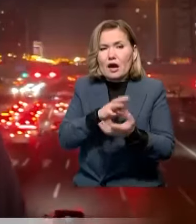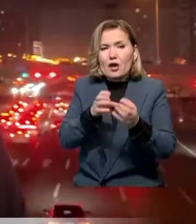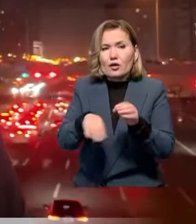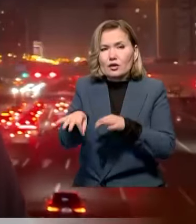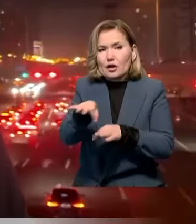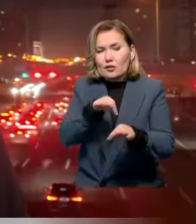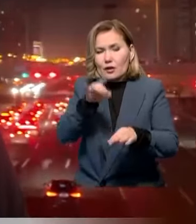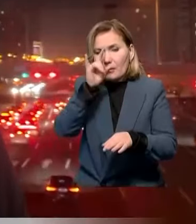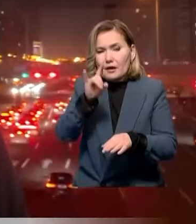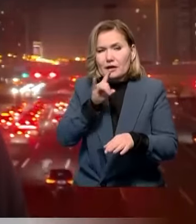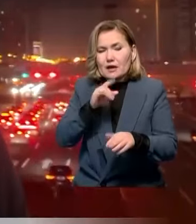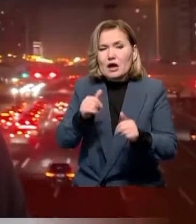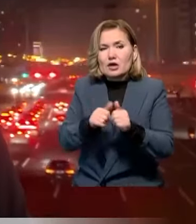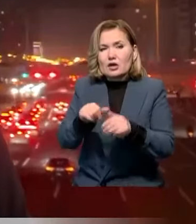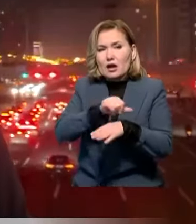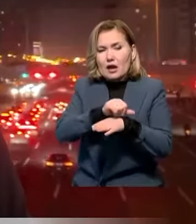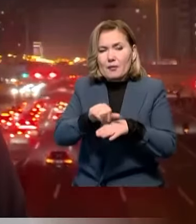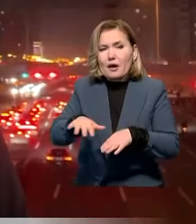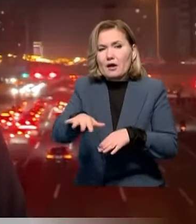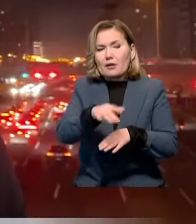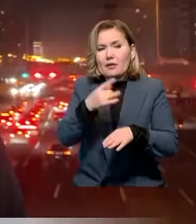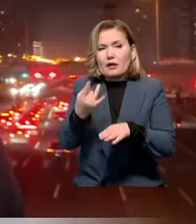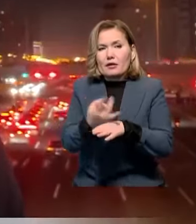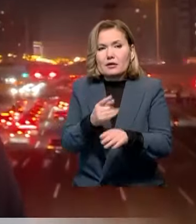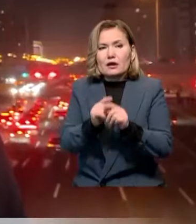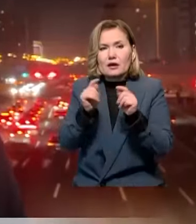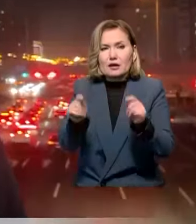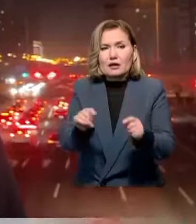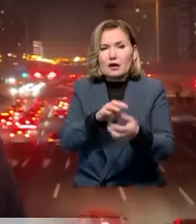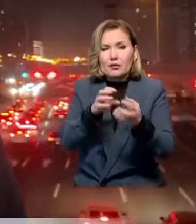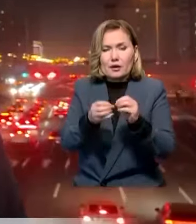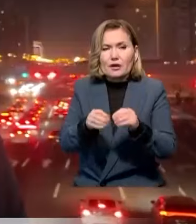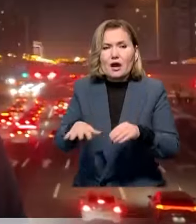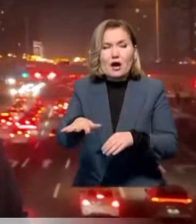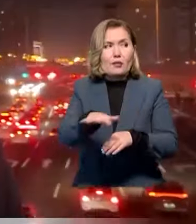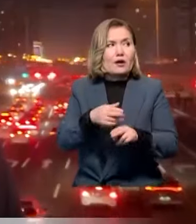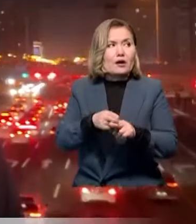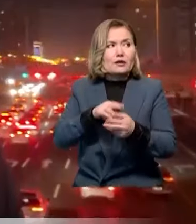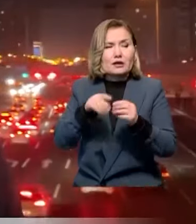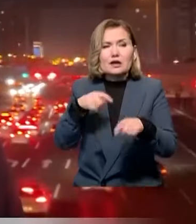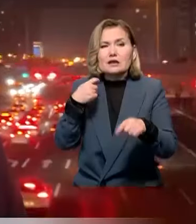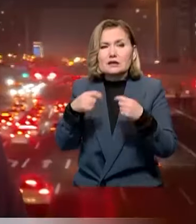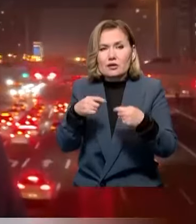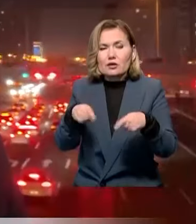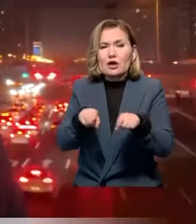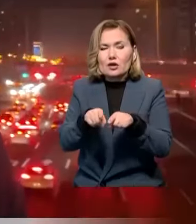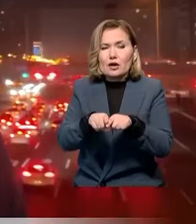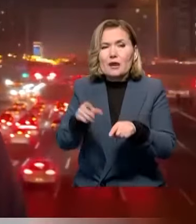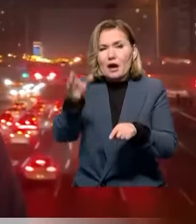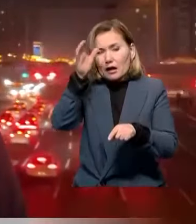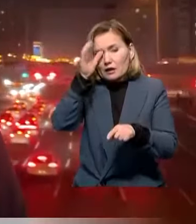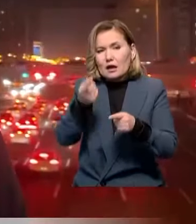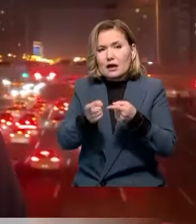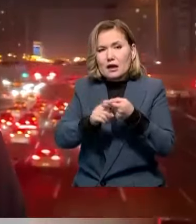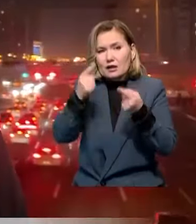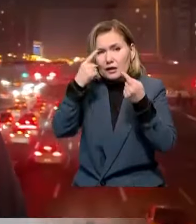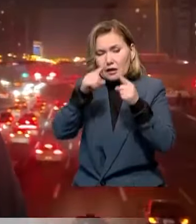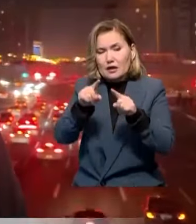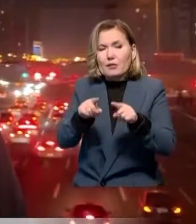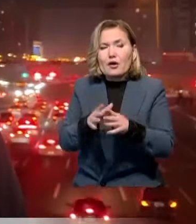жоба Қазақстанмен шекаралас аумақта алғаш рет іске қосылып отыр. Бұл аймақ тек қана сауда ғана емес, ғылым мен технология